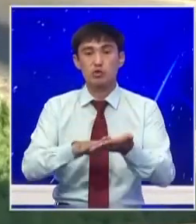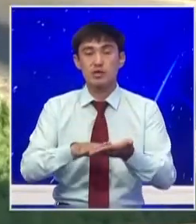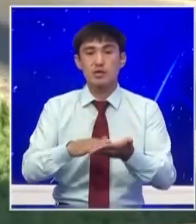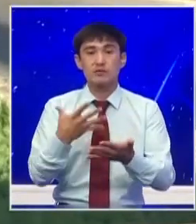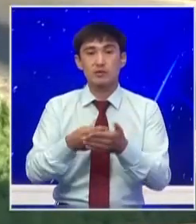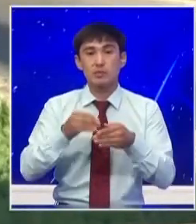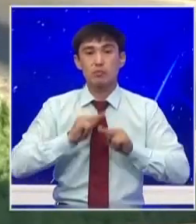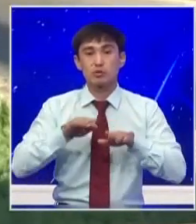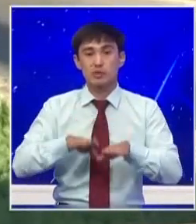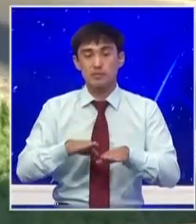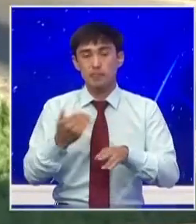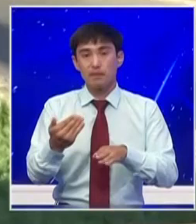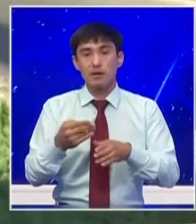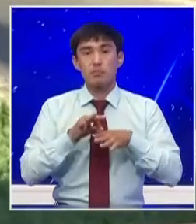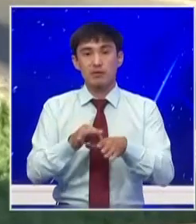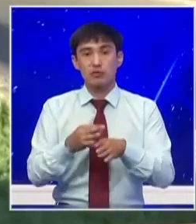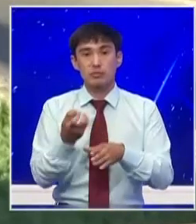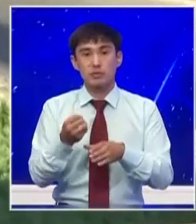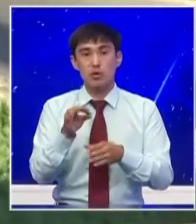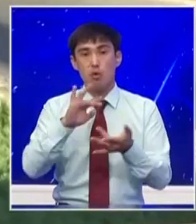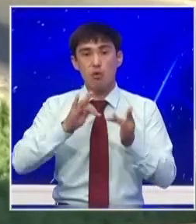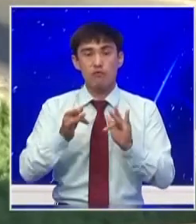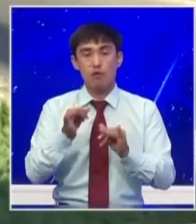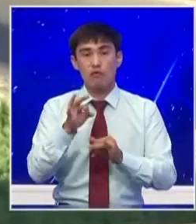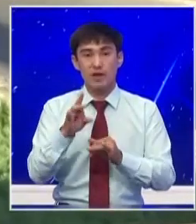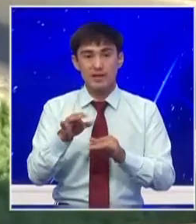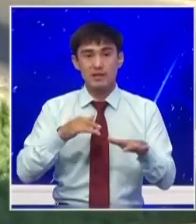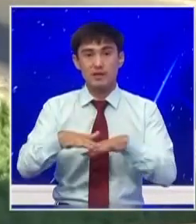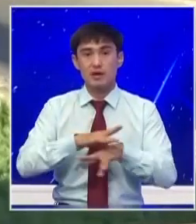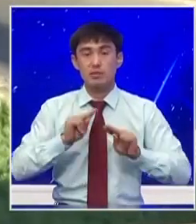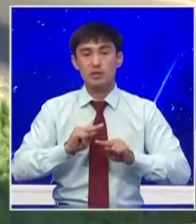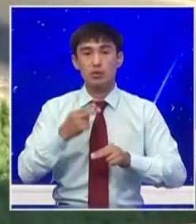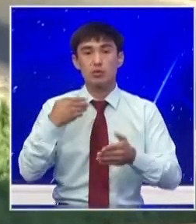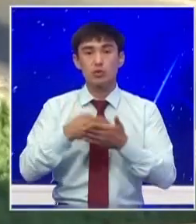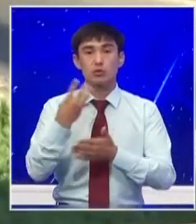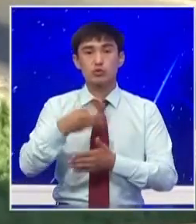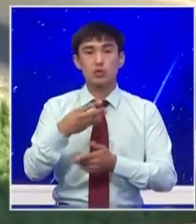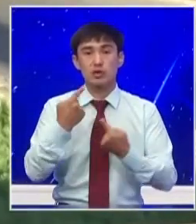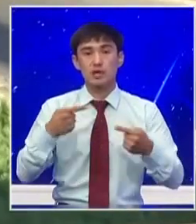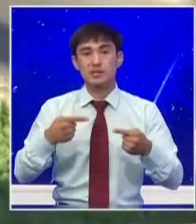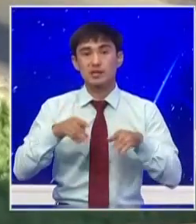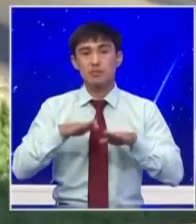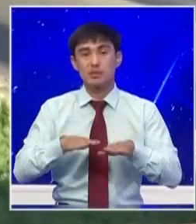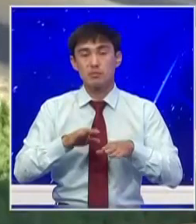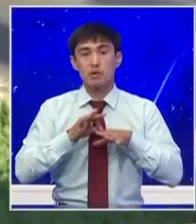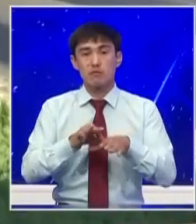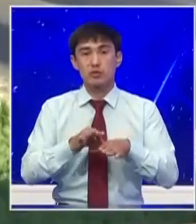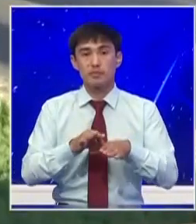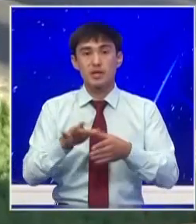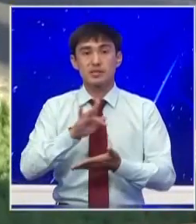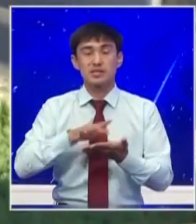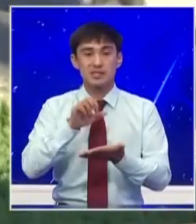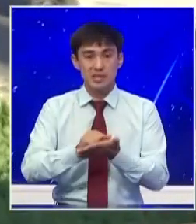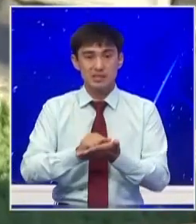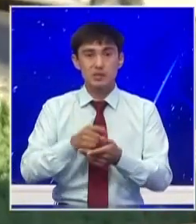заявленным вакансиям. Наряду с этим мы проводим и офлайн-ярмарки. Примерно до 40 раз в год на разных площадках. В них участвуют не только Центр